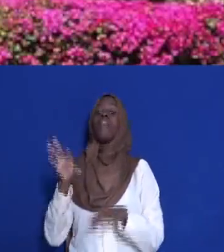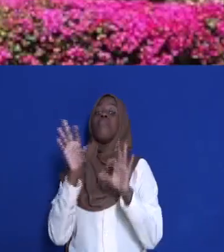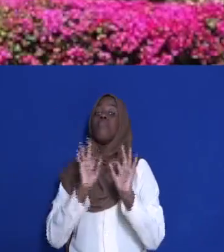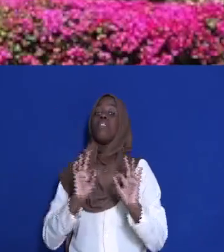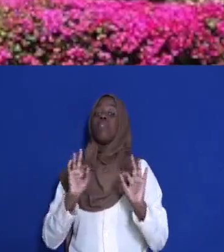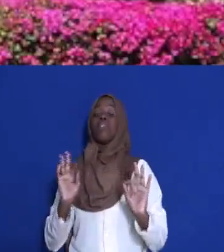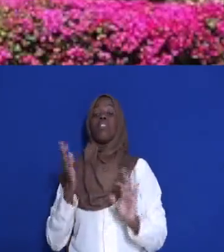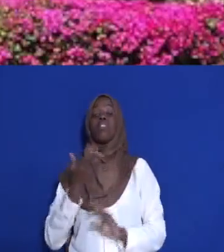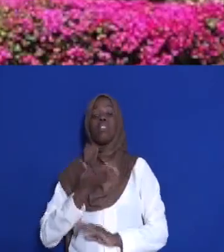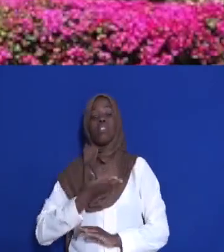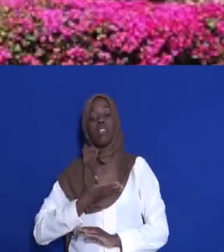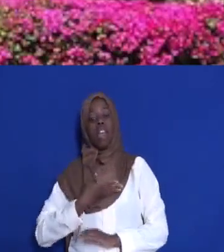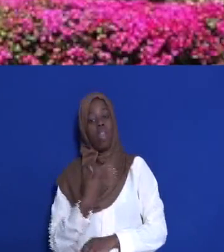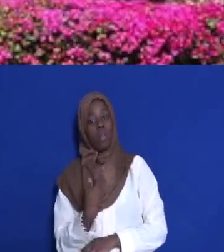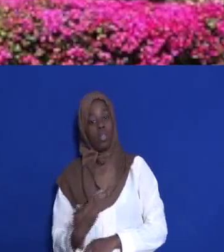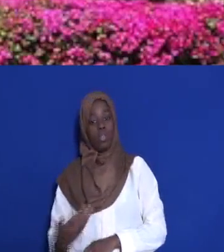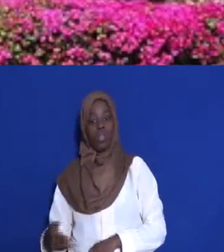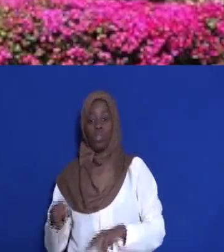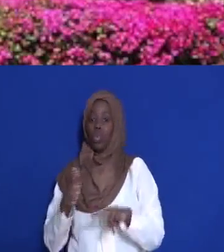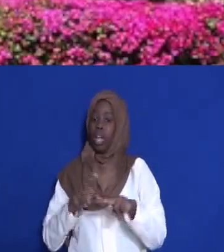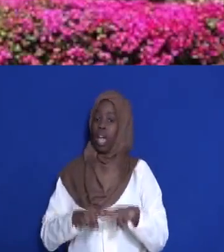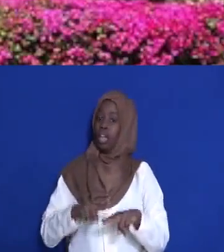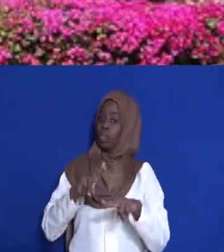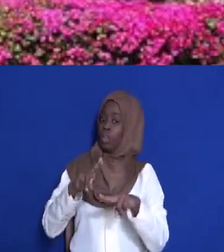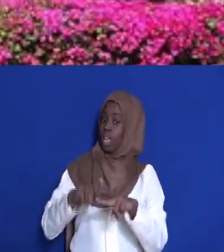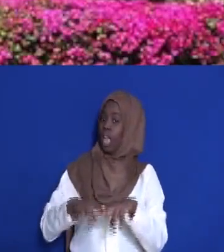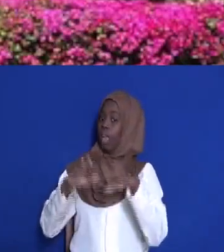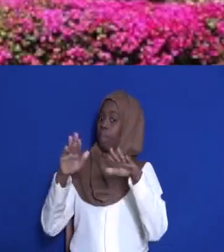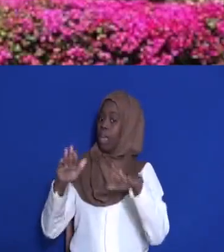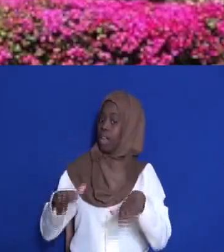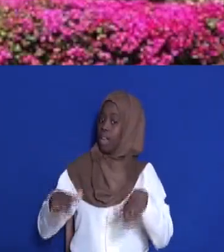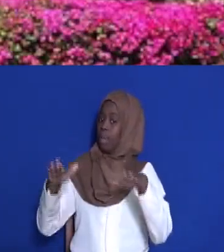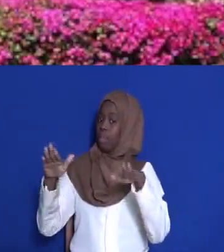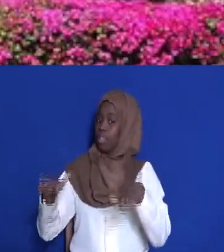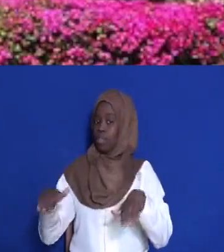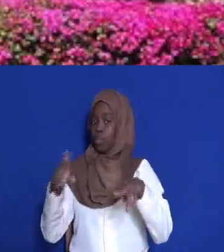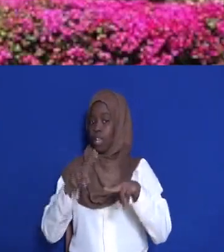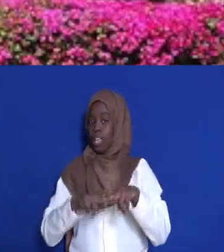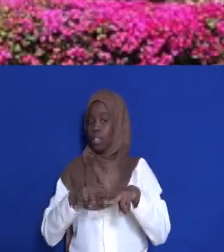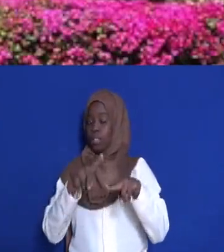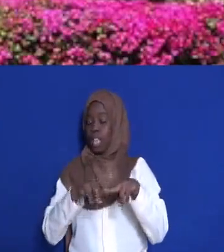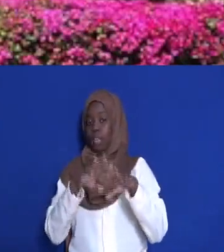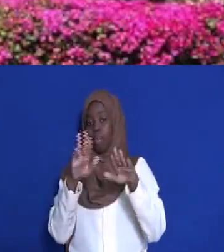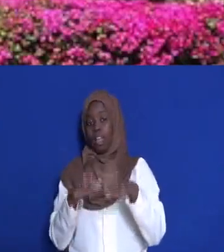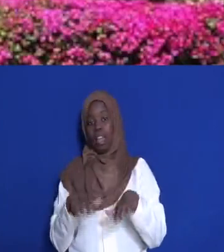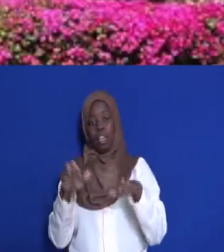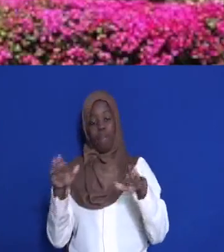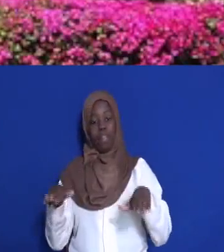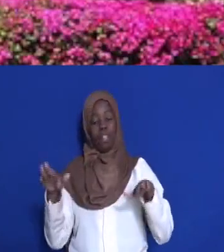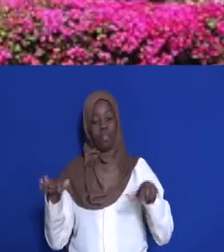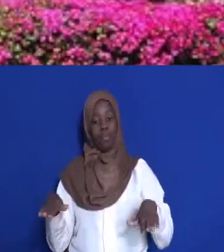magonjwa. Vizuri sana watoto. Tukae, tukae, mahala petu, tukae, tukae.